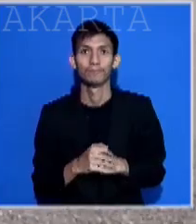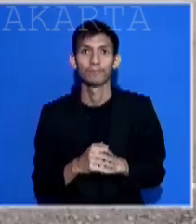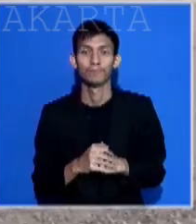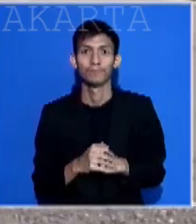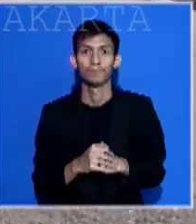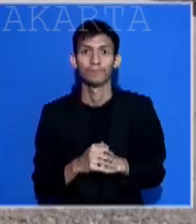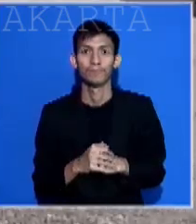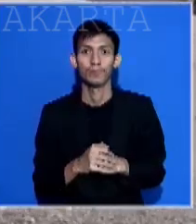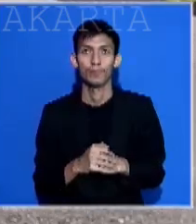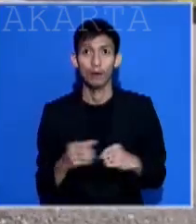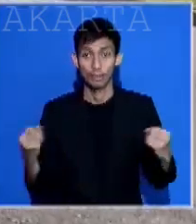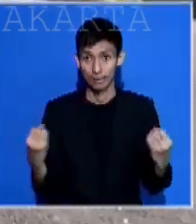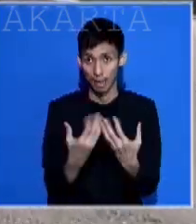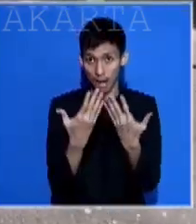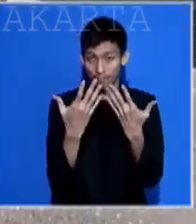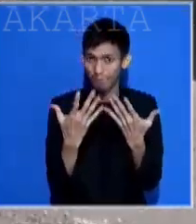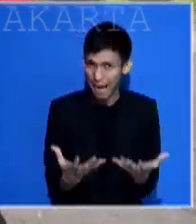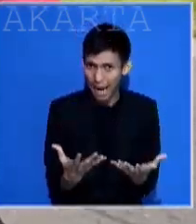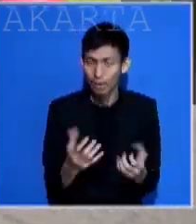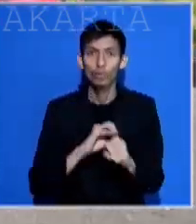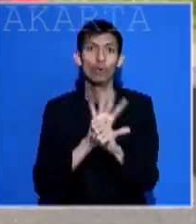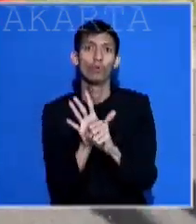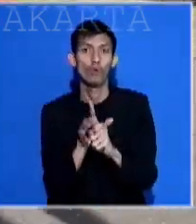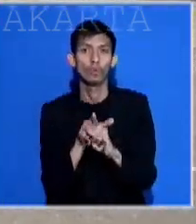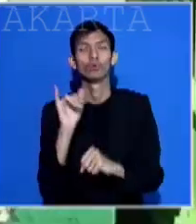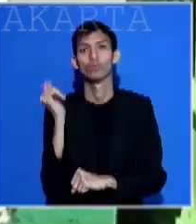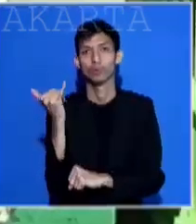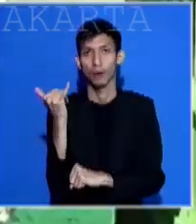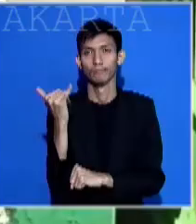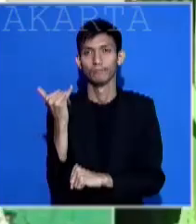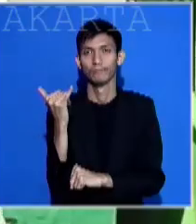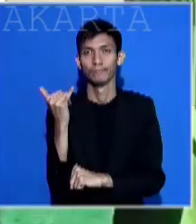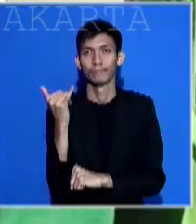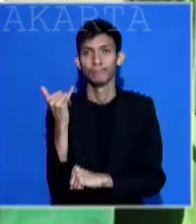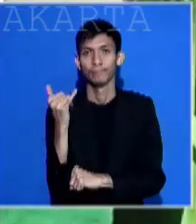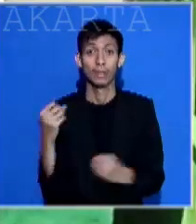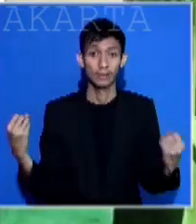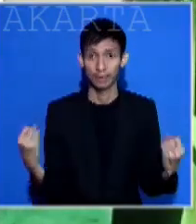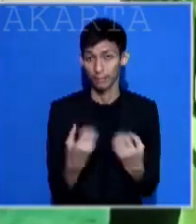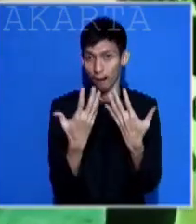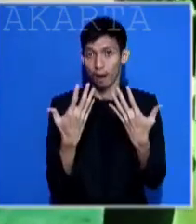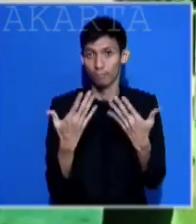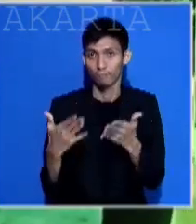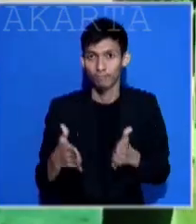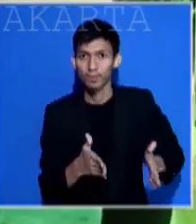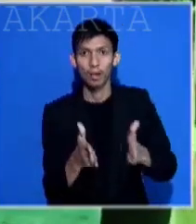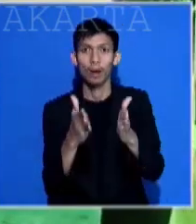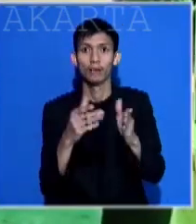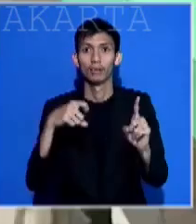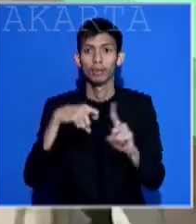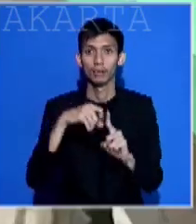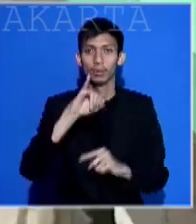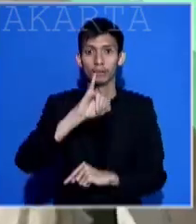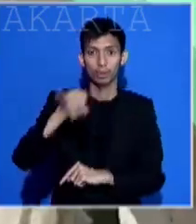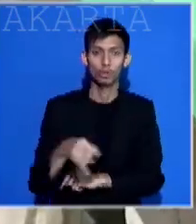Kecelakaan fatal kembali terjadi di Kulon Progo, Daerah Istimewa Yogyakarta. Kali ini kecelakaan terjadi di Jalan Ki Josuto